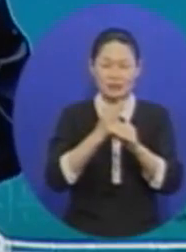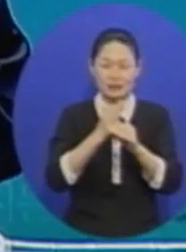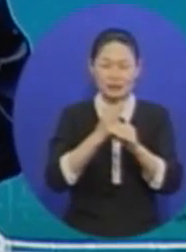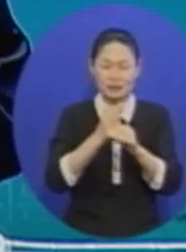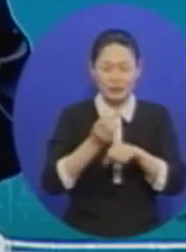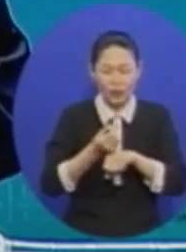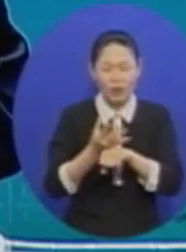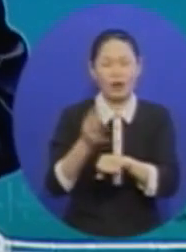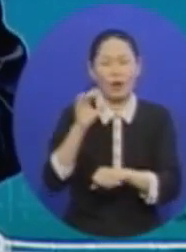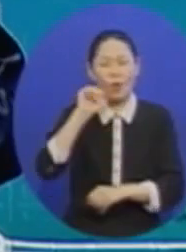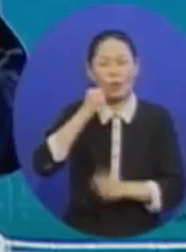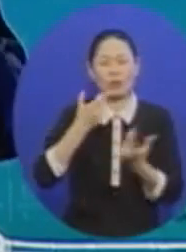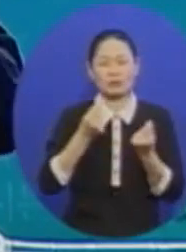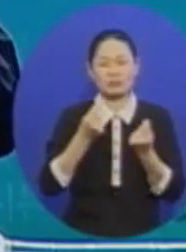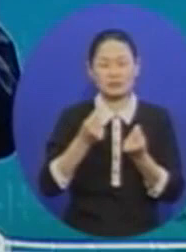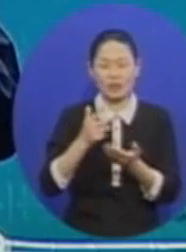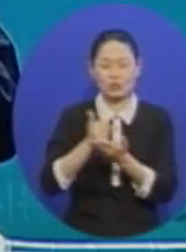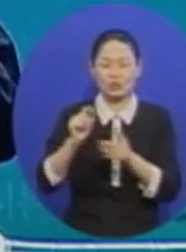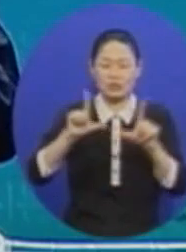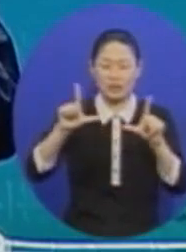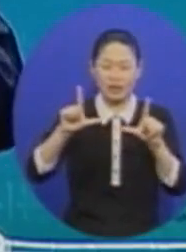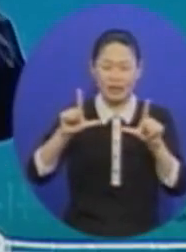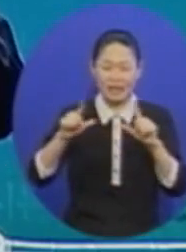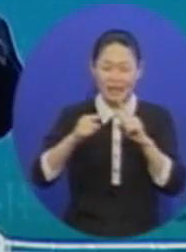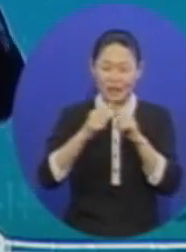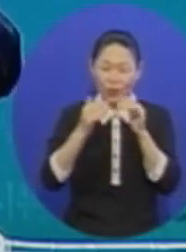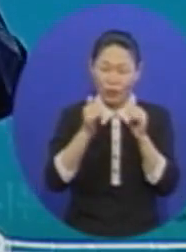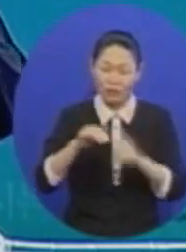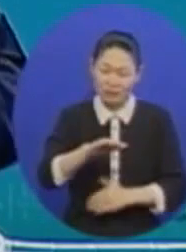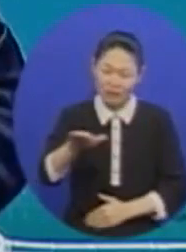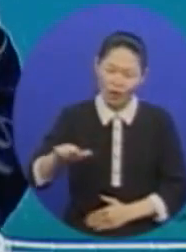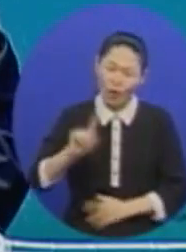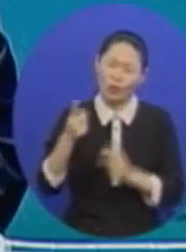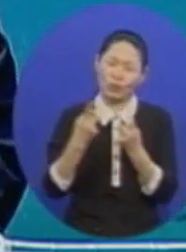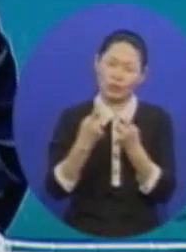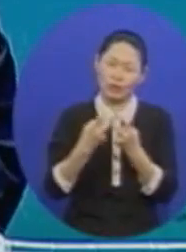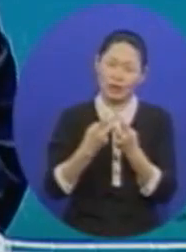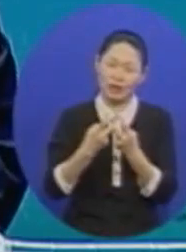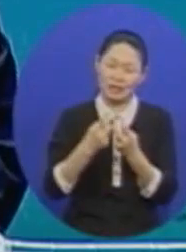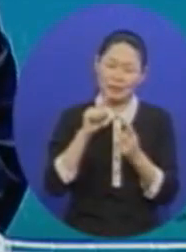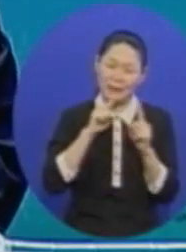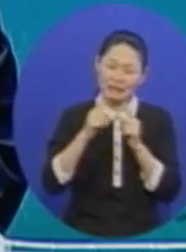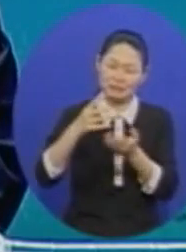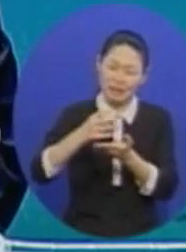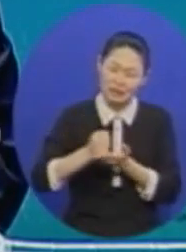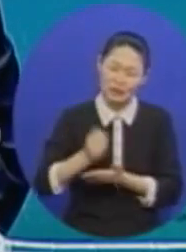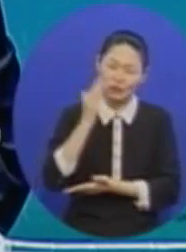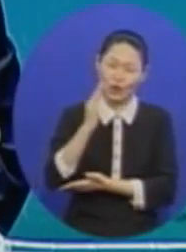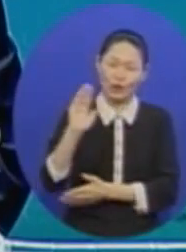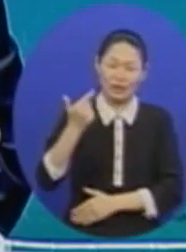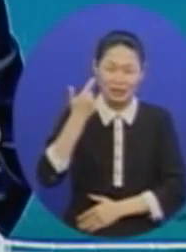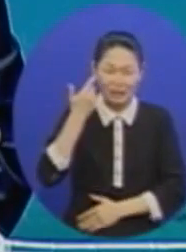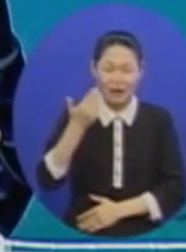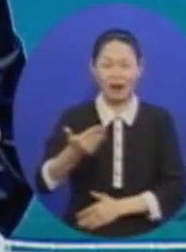떠라 주 이제 도대체 교우들에게 어떻게 이 말씀으로 설교를 해야 되는가